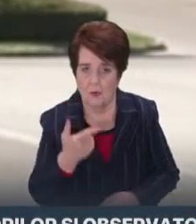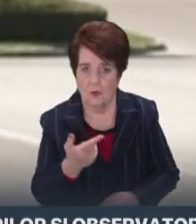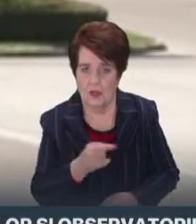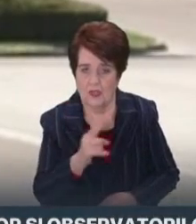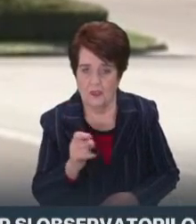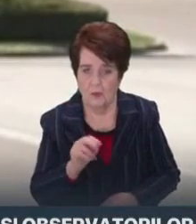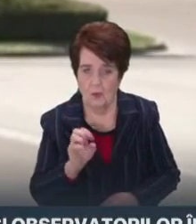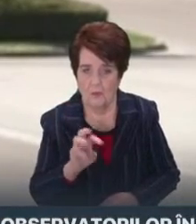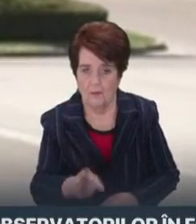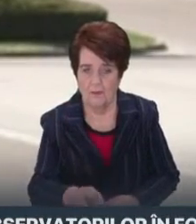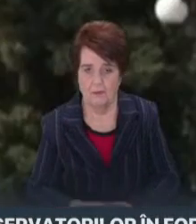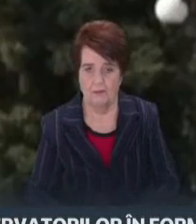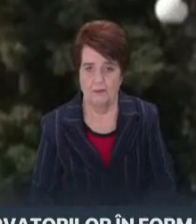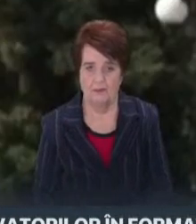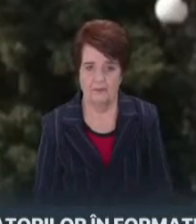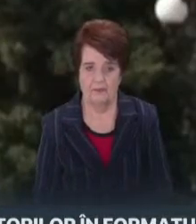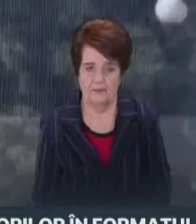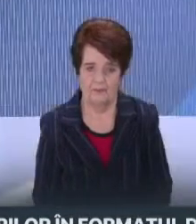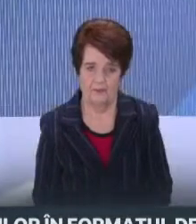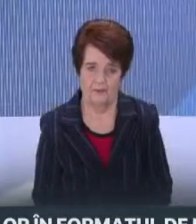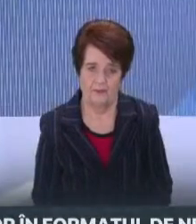Gazprom.